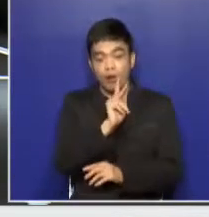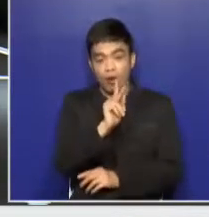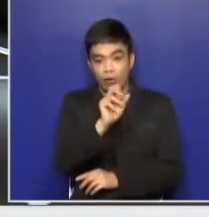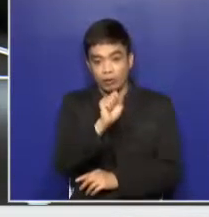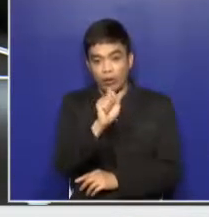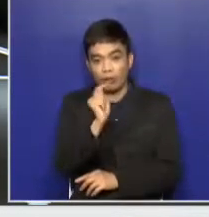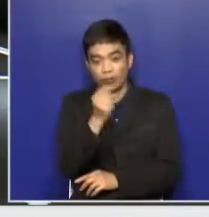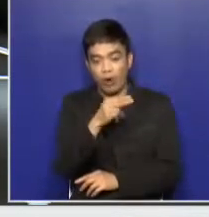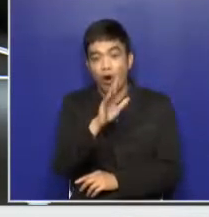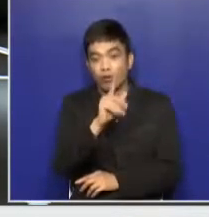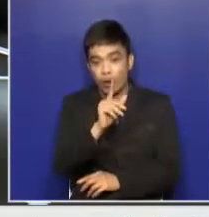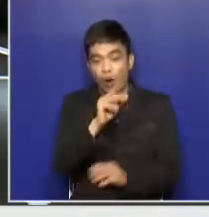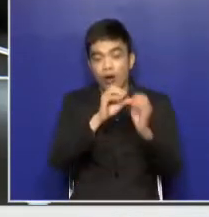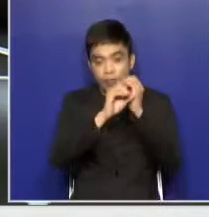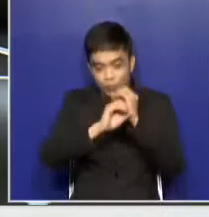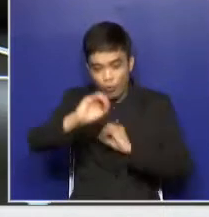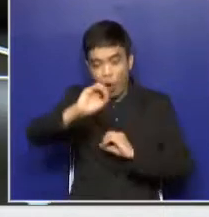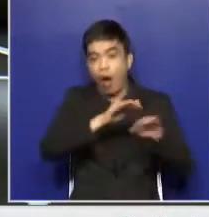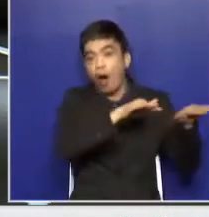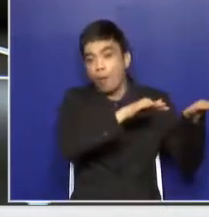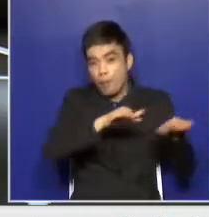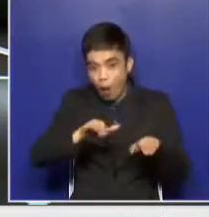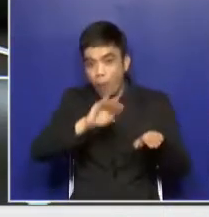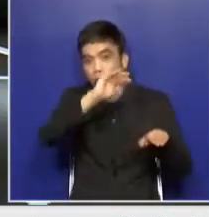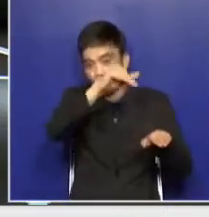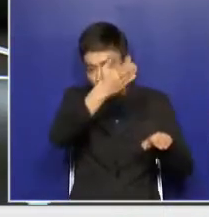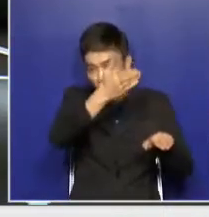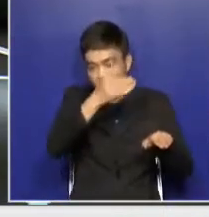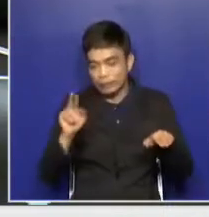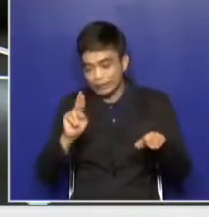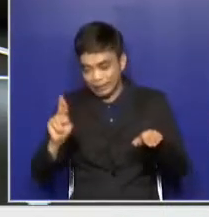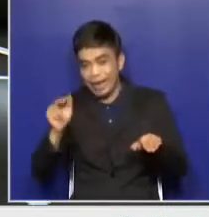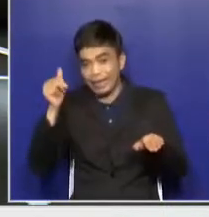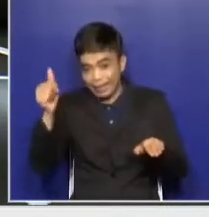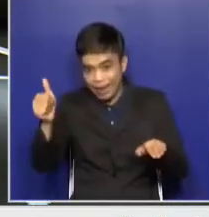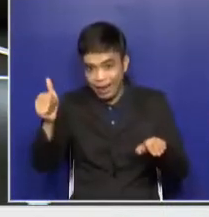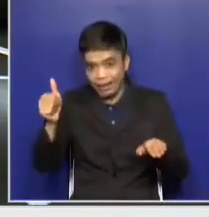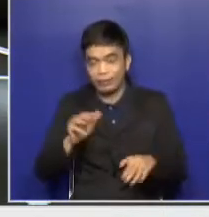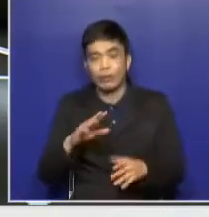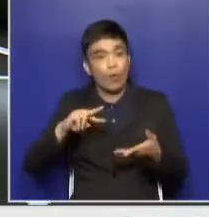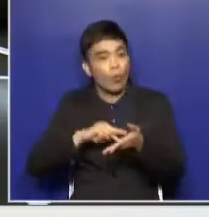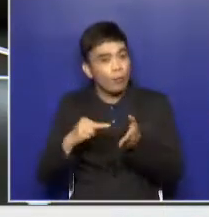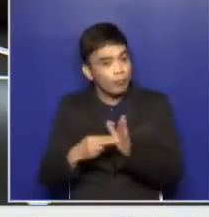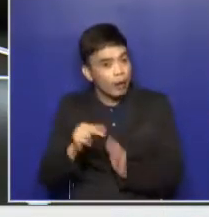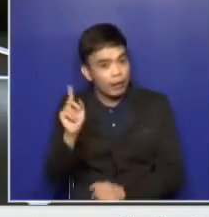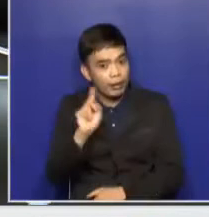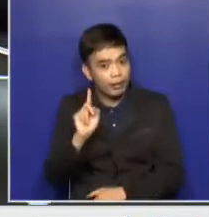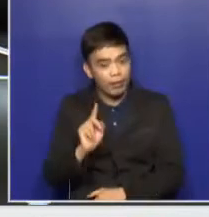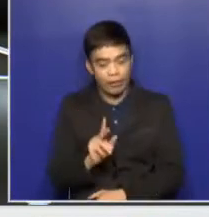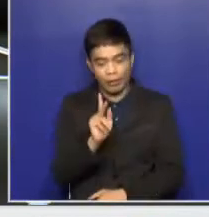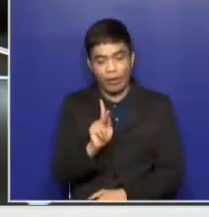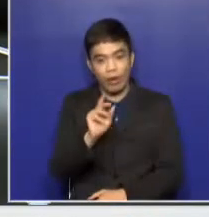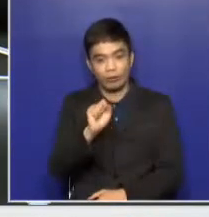การโทรคมนาคมจะมีความพร้อมนั่นหมายถึงว่าคณะกรรมการกสทช.นะครับซึ่งเราเรียกสั้นๆว่ากสทช.